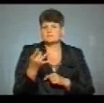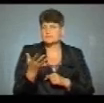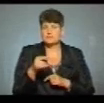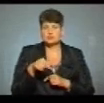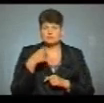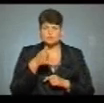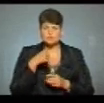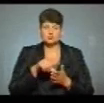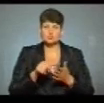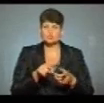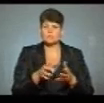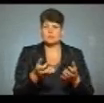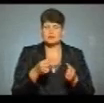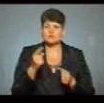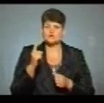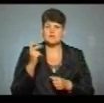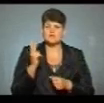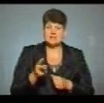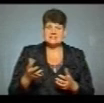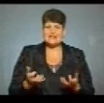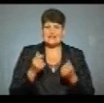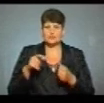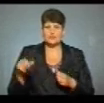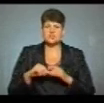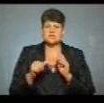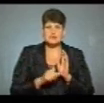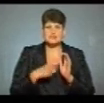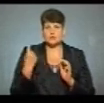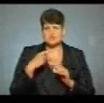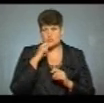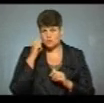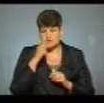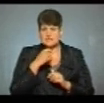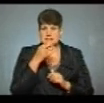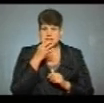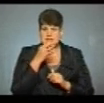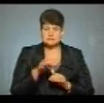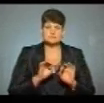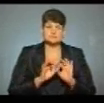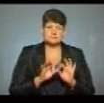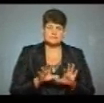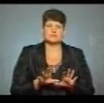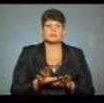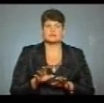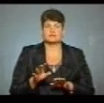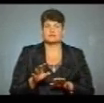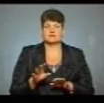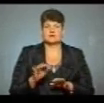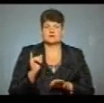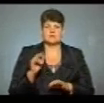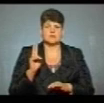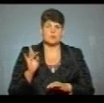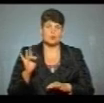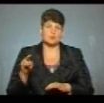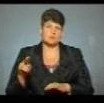Цьогоріч участь у ньому взяли 120 рятувальників з 16 областей України, повідомила речниця пожежно-рятувальної служби в області Ірина